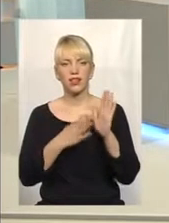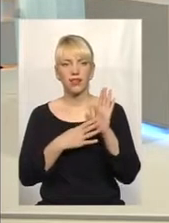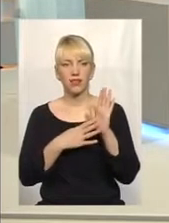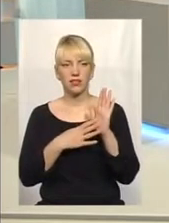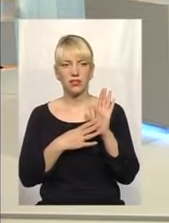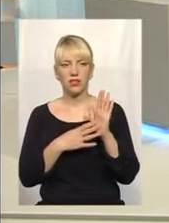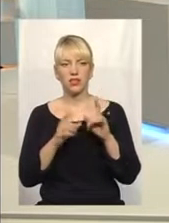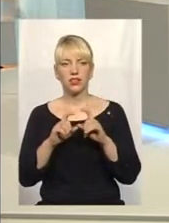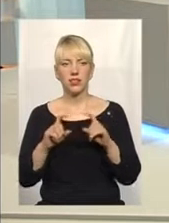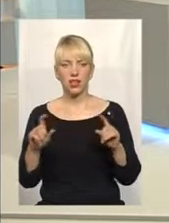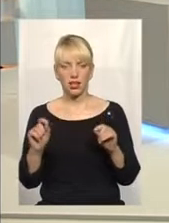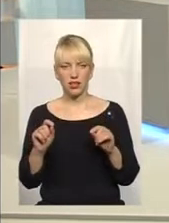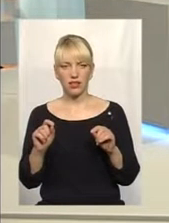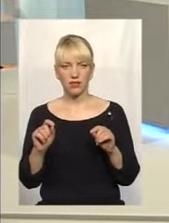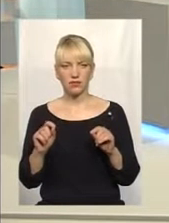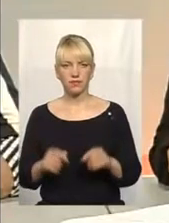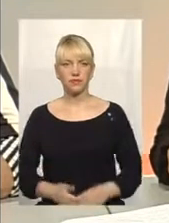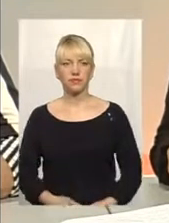9 закладів.